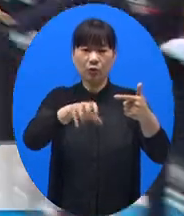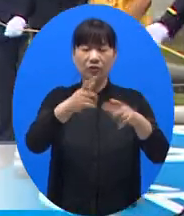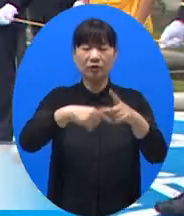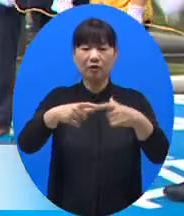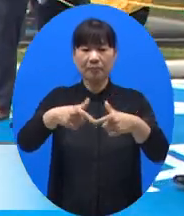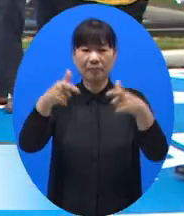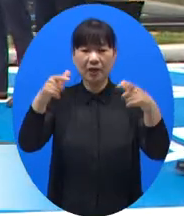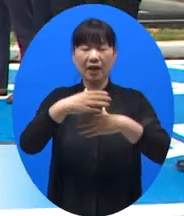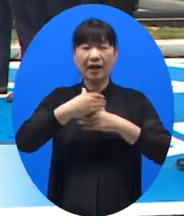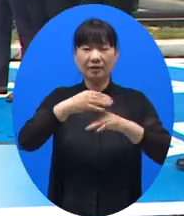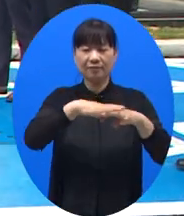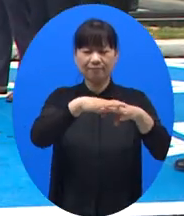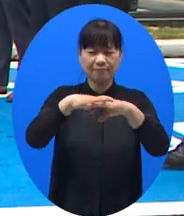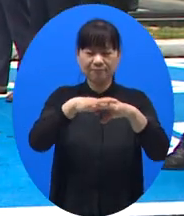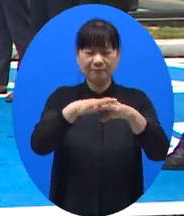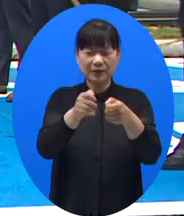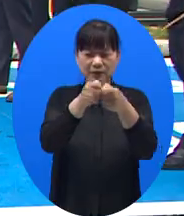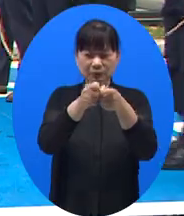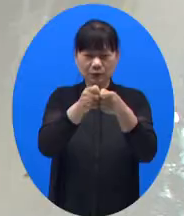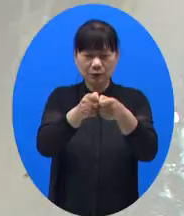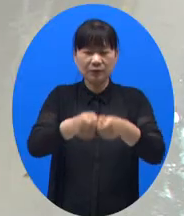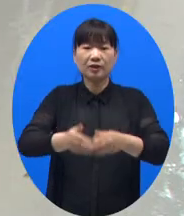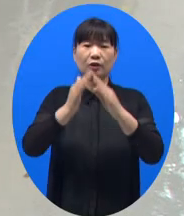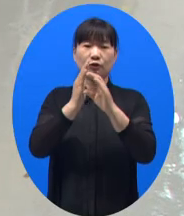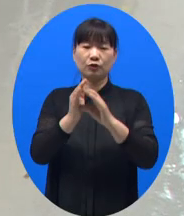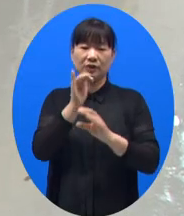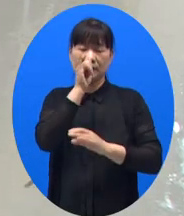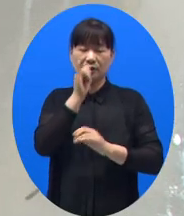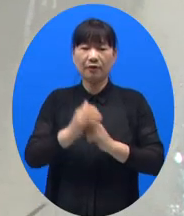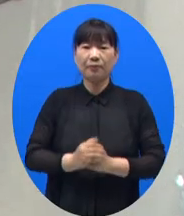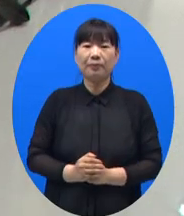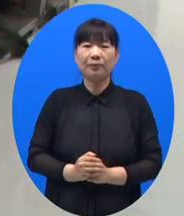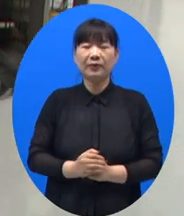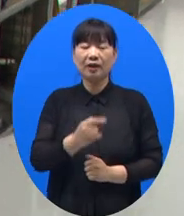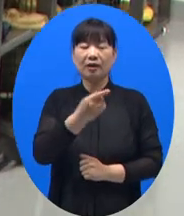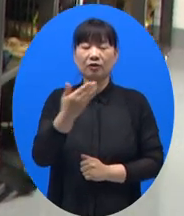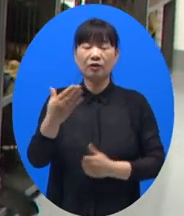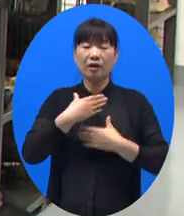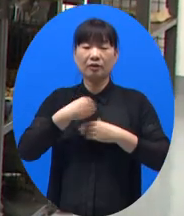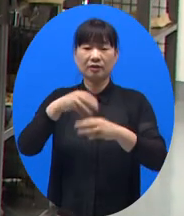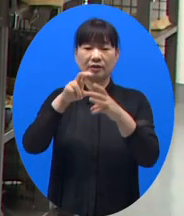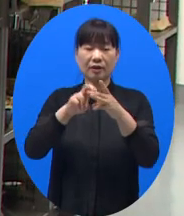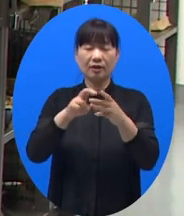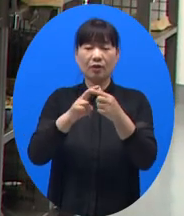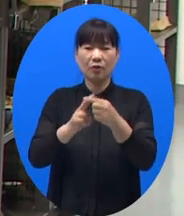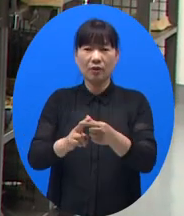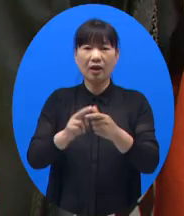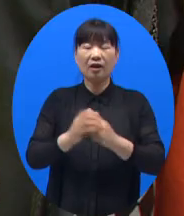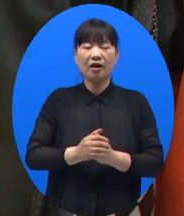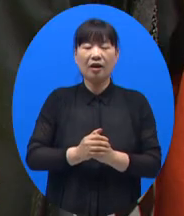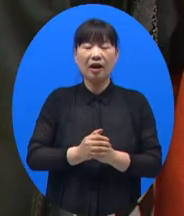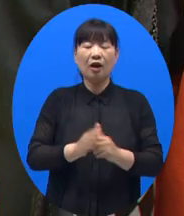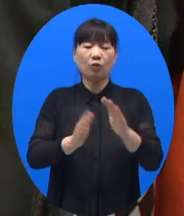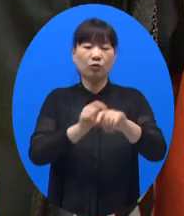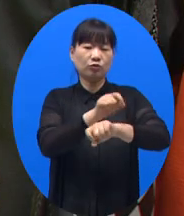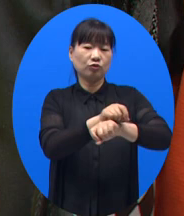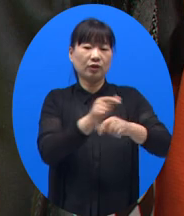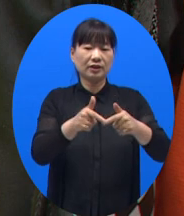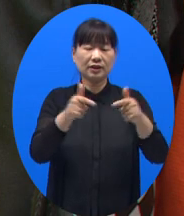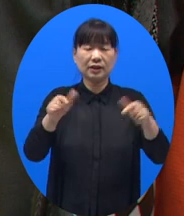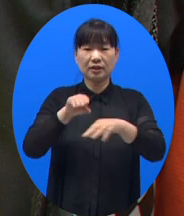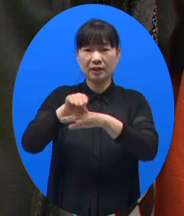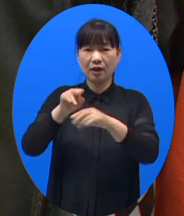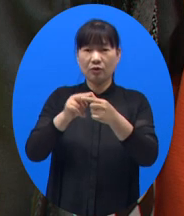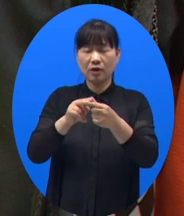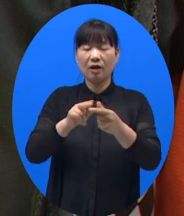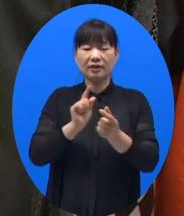계획으로 안전망을 촘촘히 엮어가고 있습니다. 도 소방재난본부는 119 안전센터 외에도 소방공무원 증원,